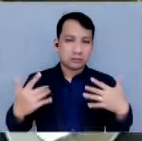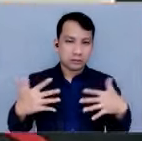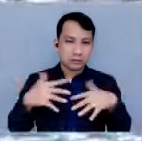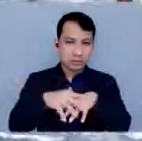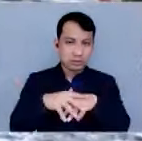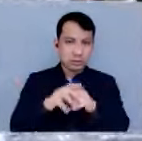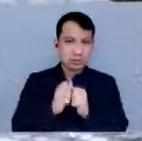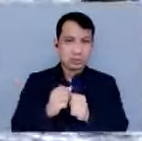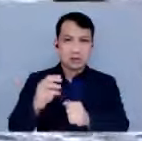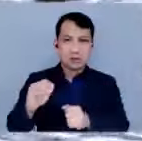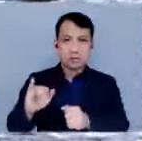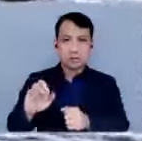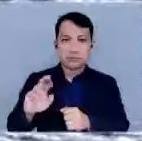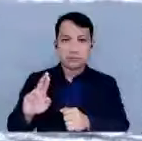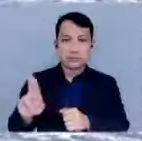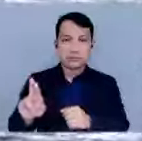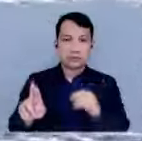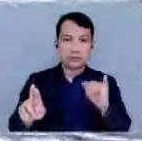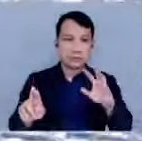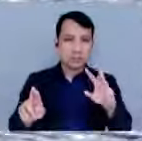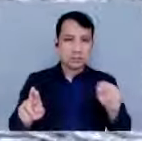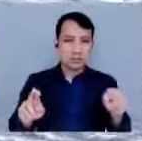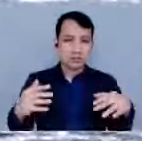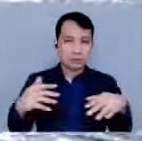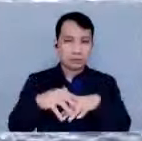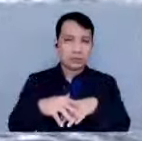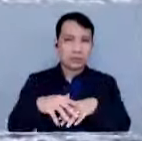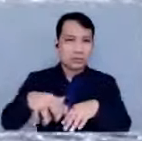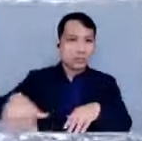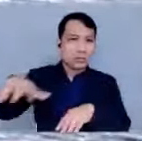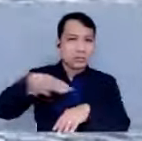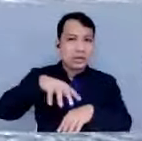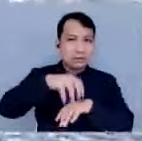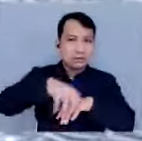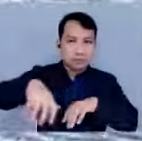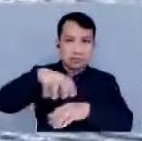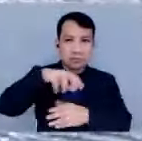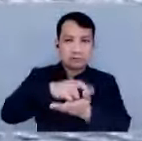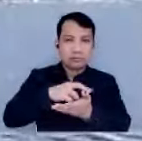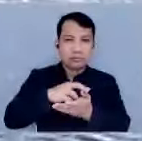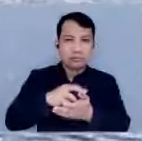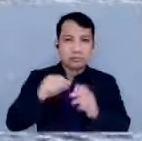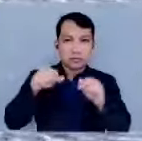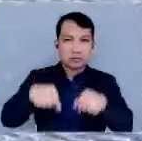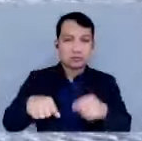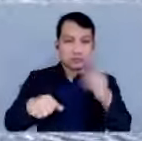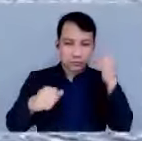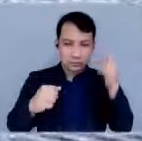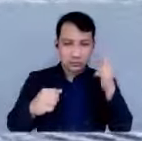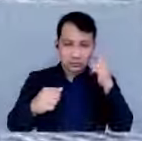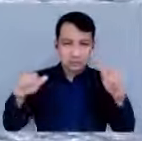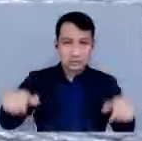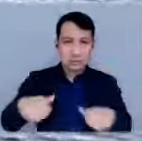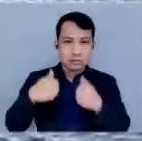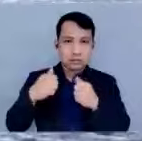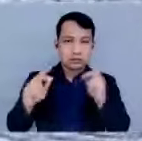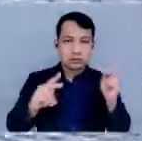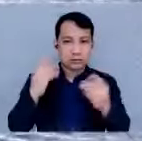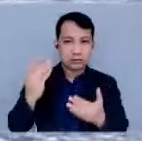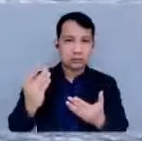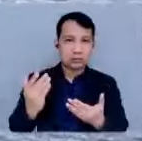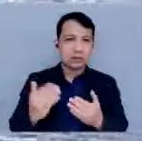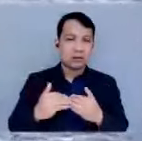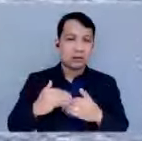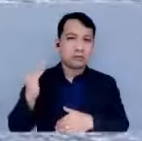Meru. Napapalibutan ng dagat ang maraming bayan dito sa Tawi-Tawi, kaya naman isa rin sa malaking hamon sa mga residente tuwing halalan ay